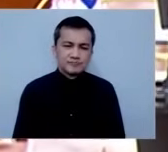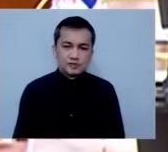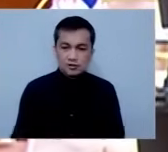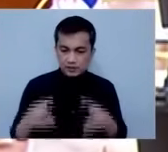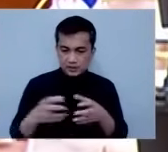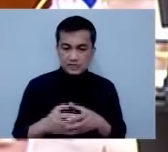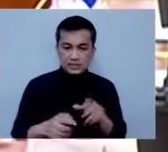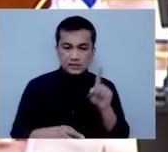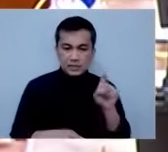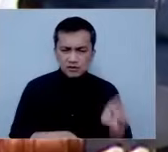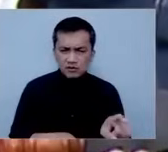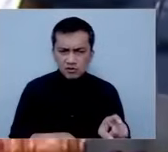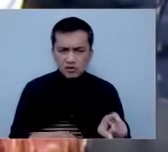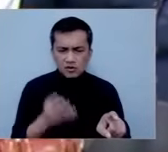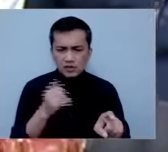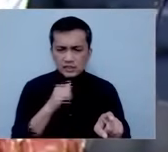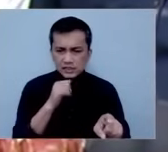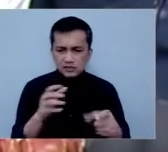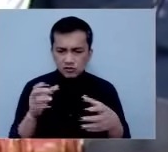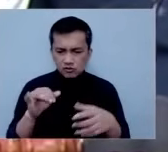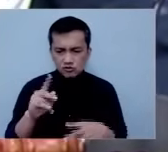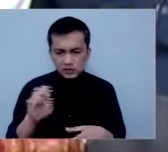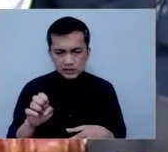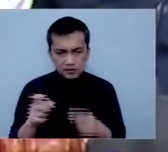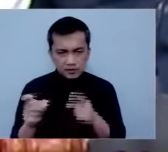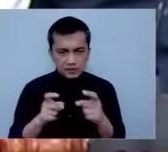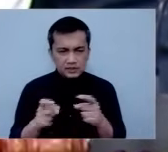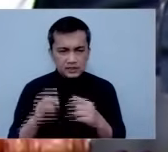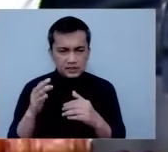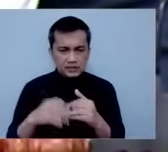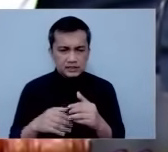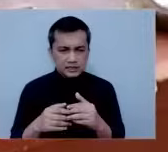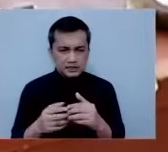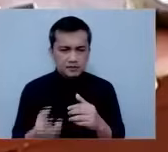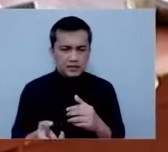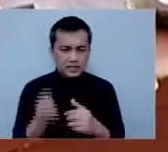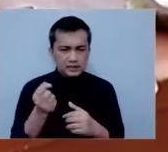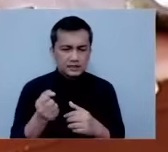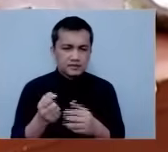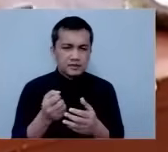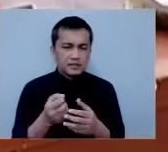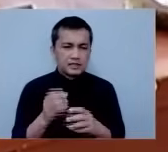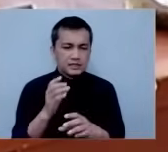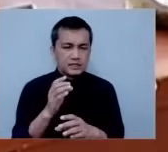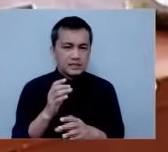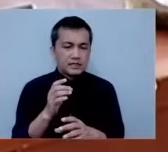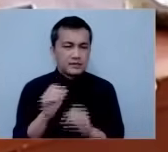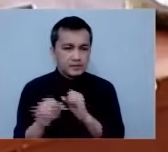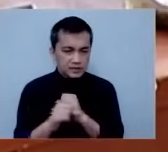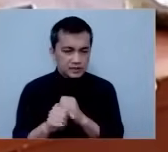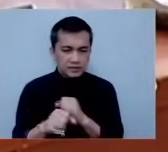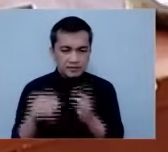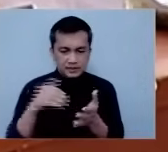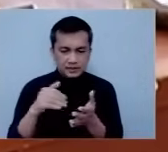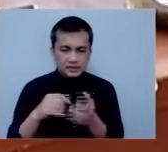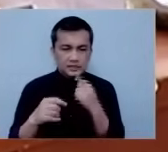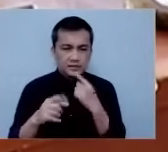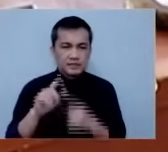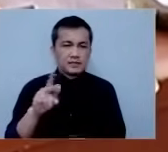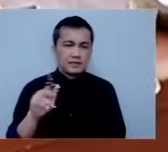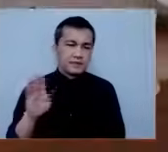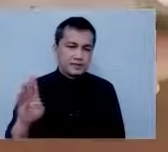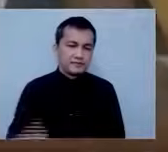bakit hindi nilang i-consolidate ang operasyon kesa ang pag-aari ng mga sasakyan? Pag-aaralan daw yan ayon sa LTFRB.